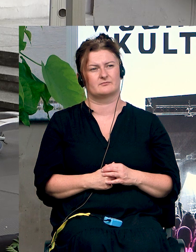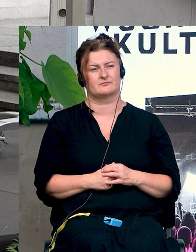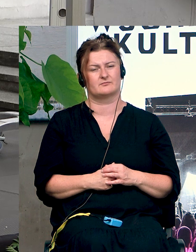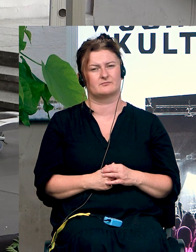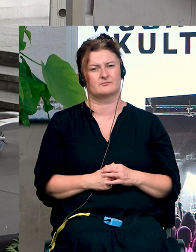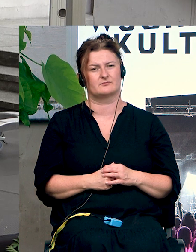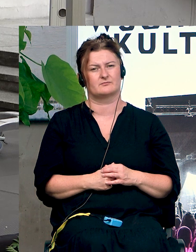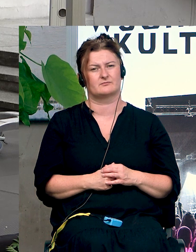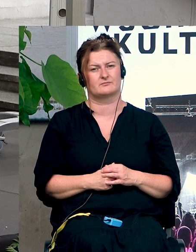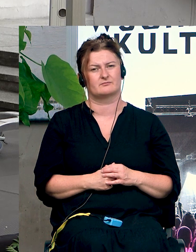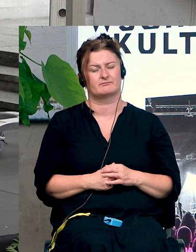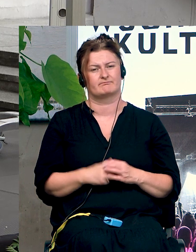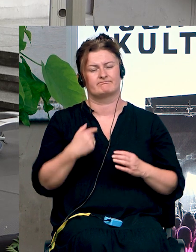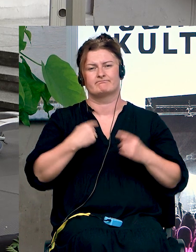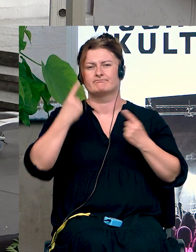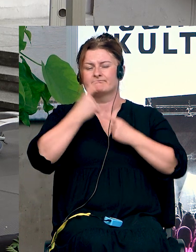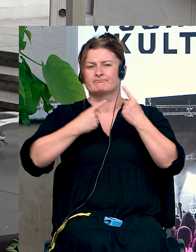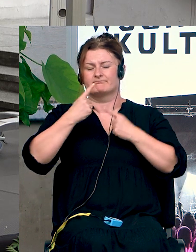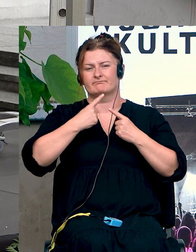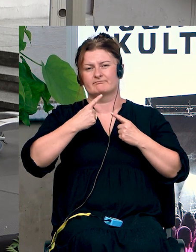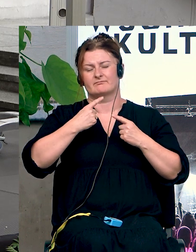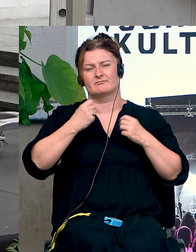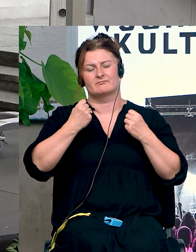Bo мені здається, дуже важливо,